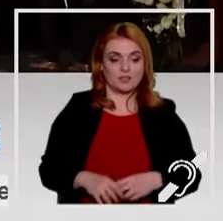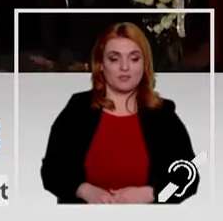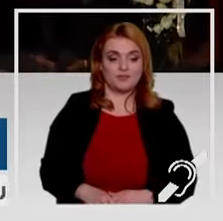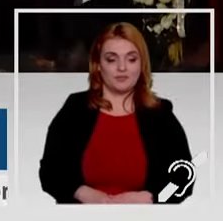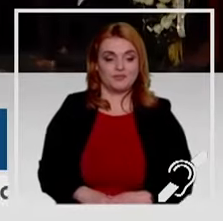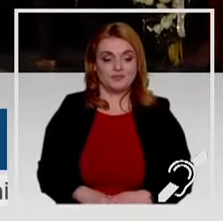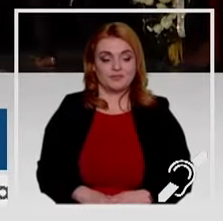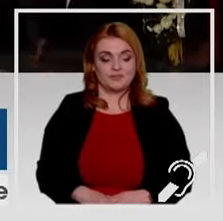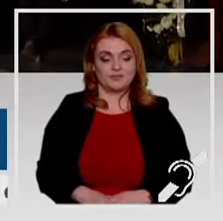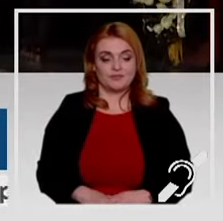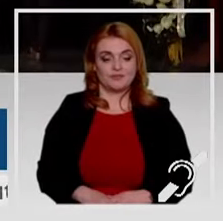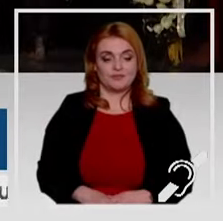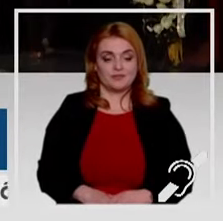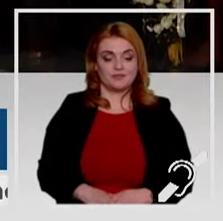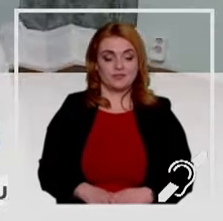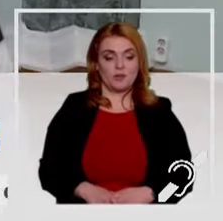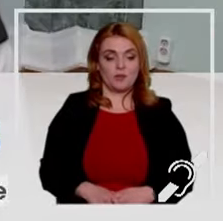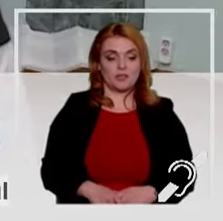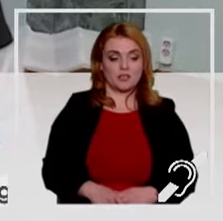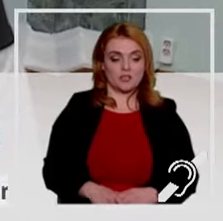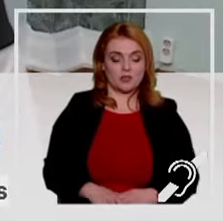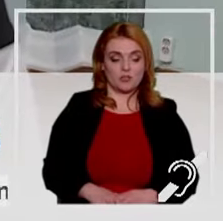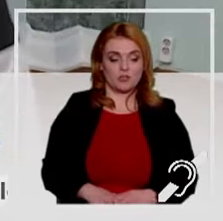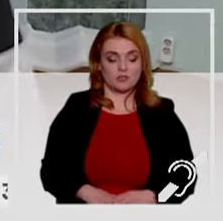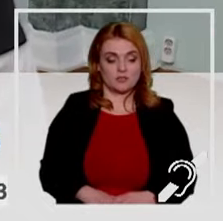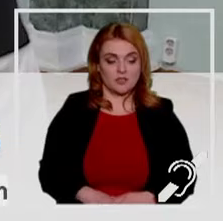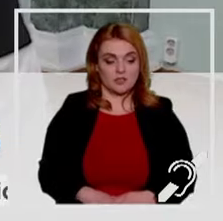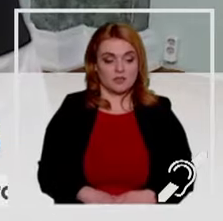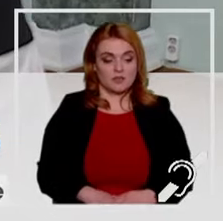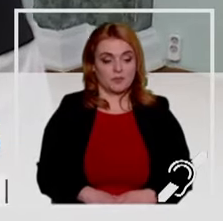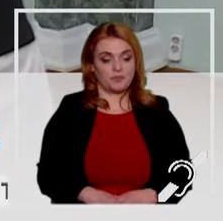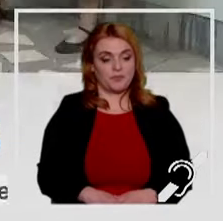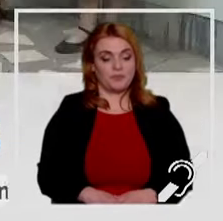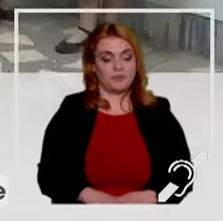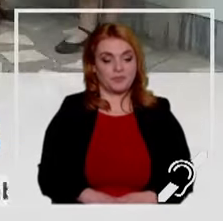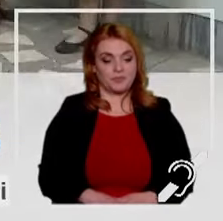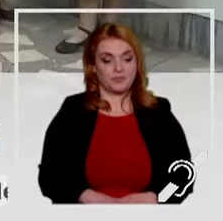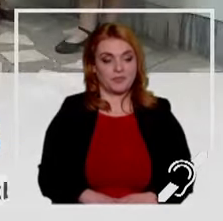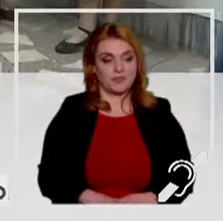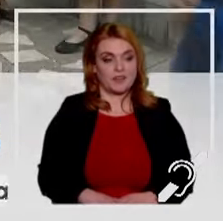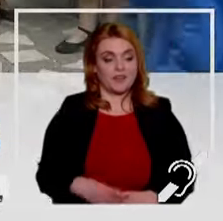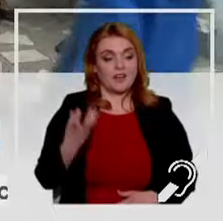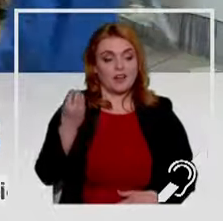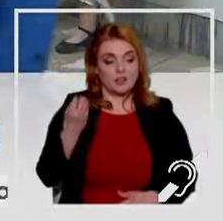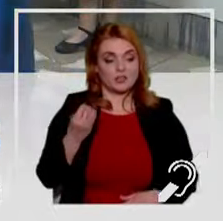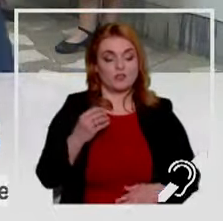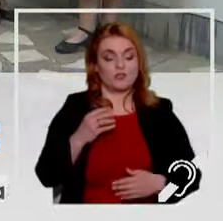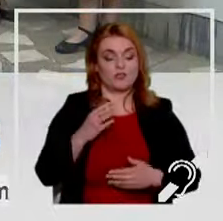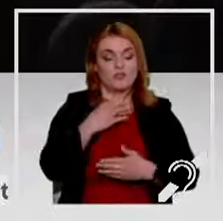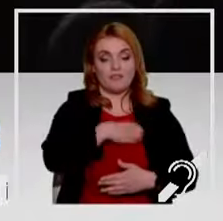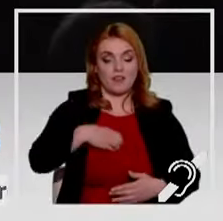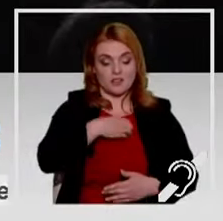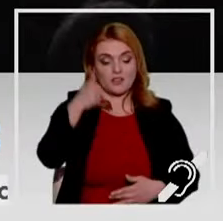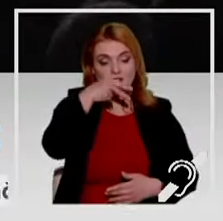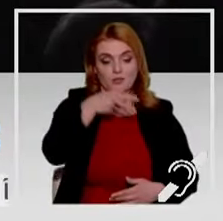ceea ce a lăsat maestru Druță, pentru că este o bogăție enormă. Un lucru e cert, în